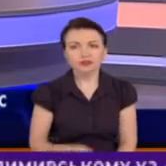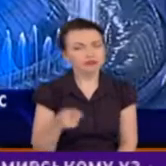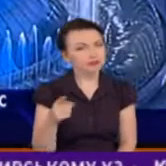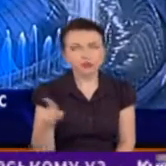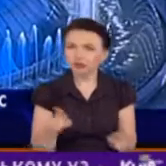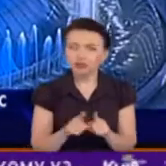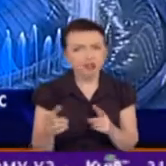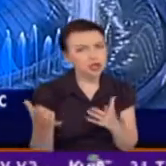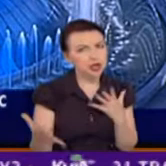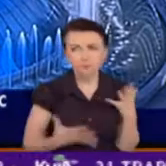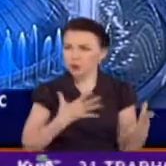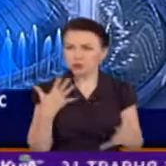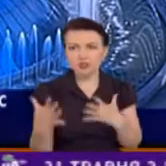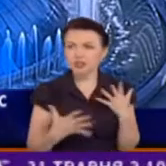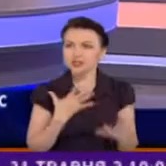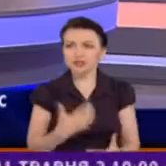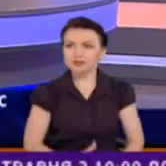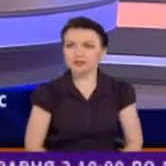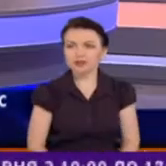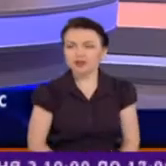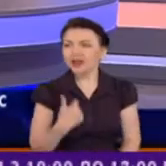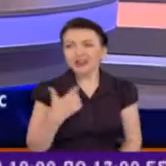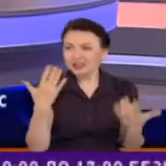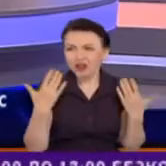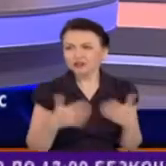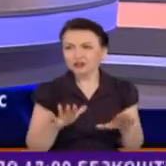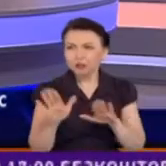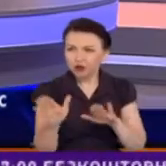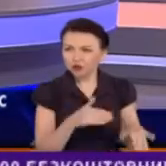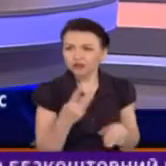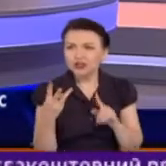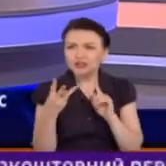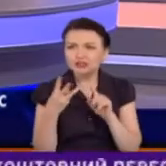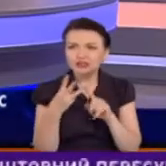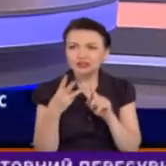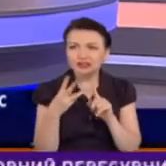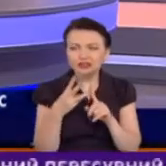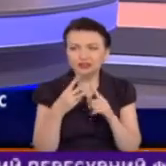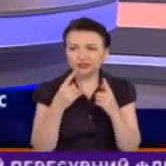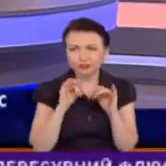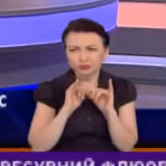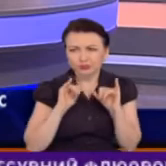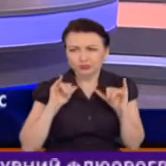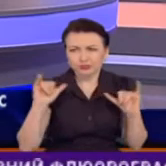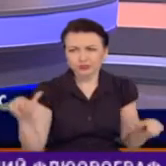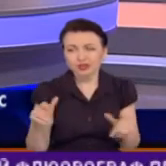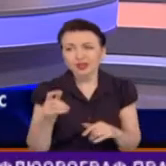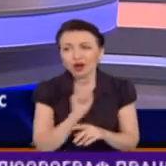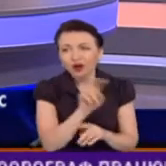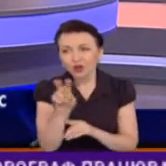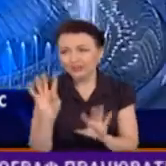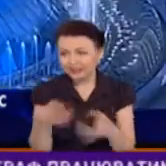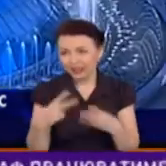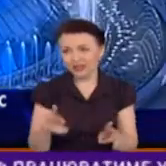такі емоційні. Та я вже пройшов цей третій ефір, і, знаєте, накрутили багато дискусій. Ви не ходіть, коли до нас